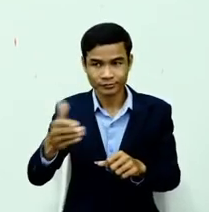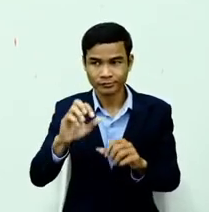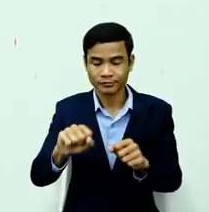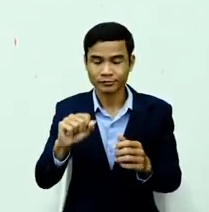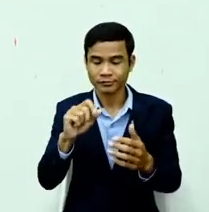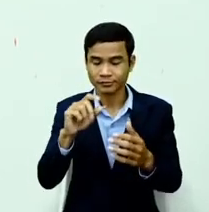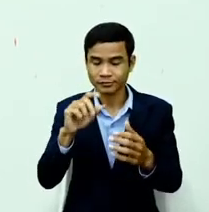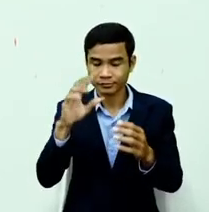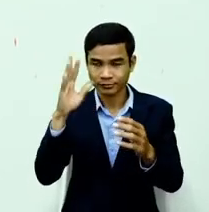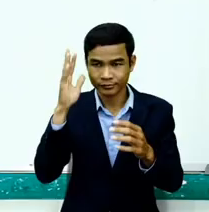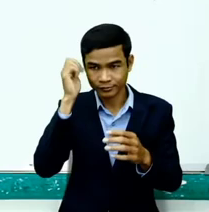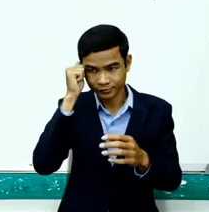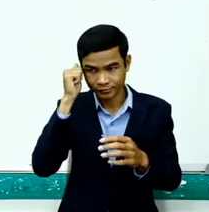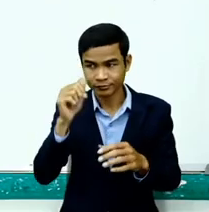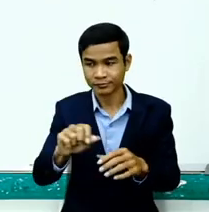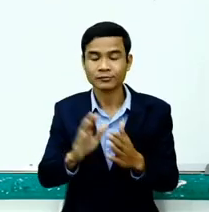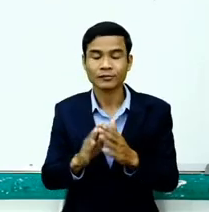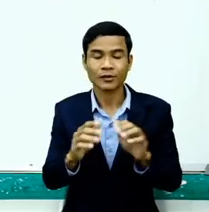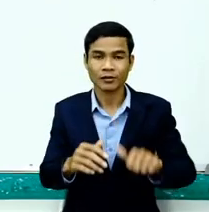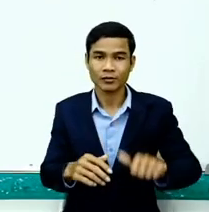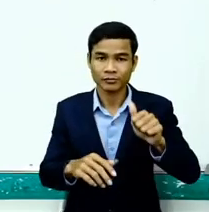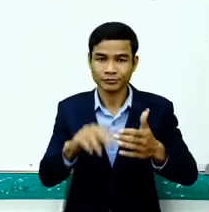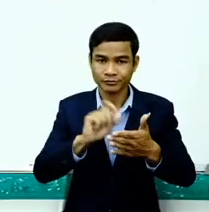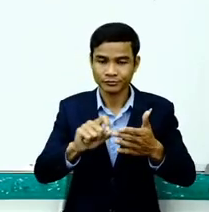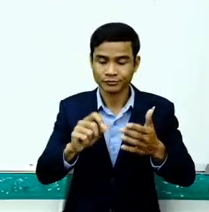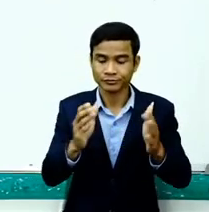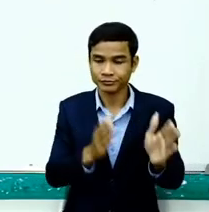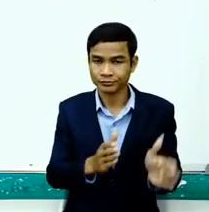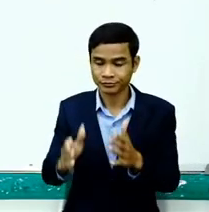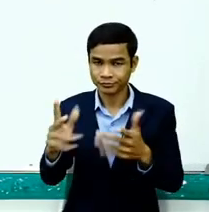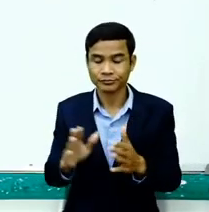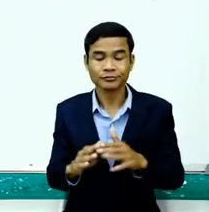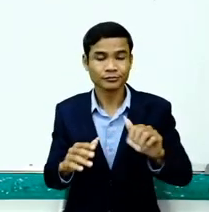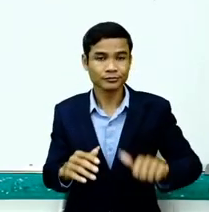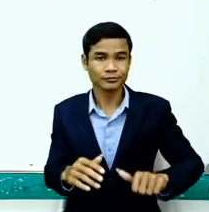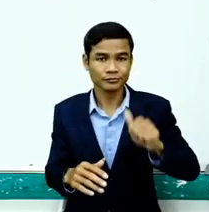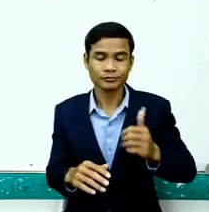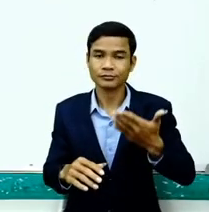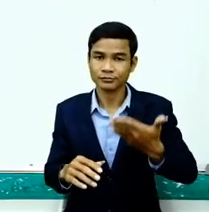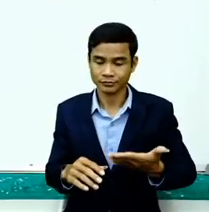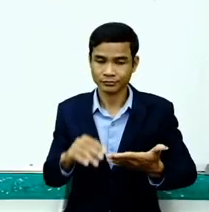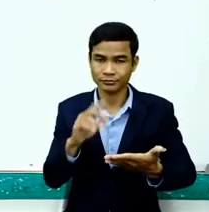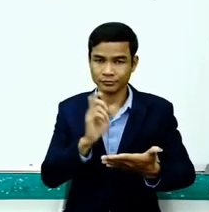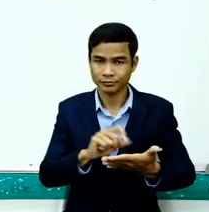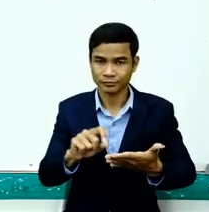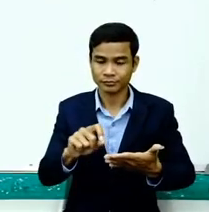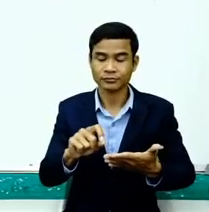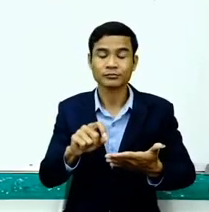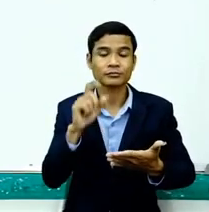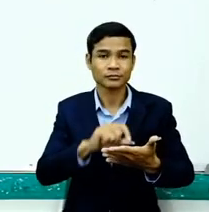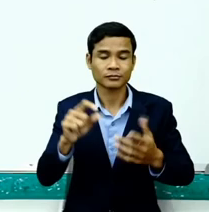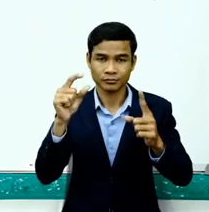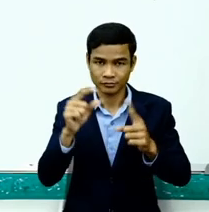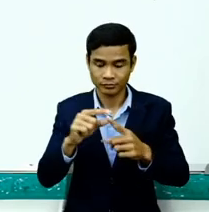ចាអកូនសង្ឃឹមតាកូនប្រកាសជាចងចាំតើបន្តទៅទៀតនេះជួយកូនយកក្តារឈ្នួនដែលកូនបានត្រៀមរួចមកហើយហើយរឹមណែ con chập đam xa xe